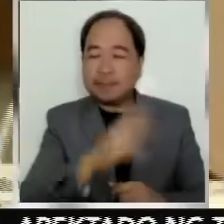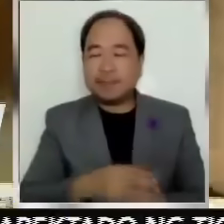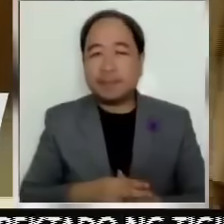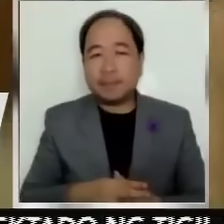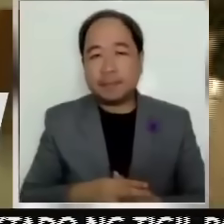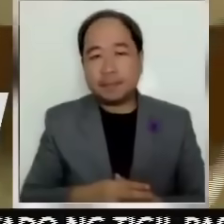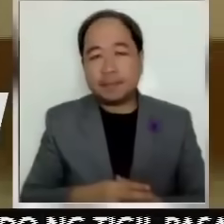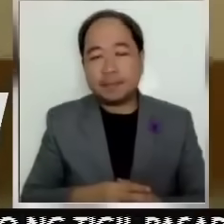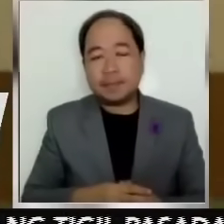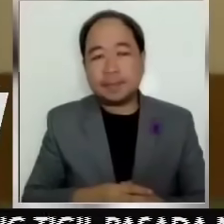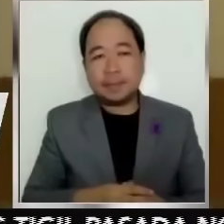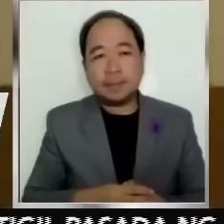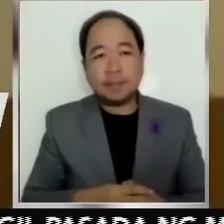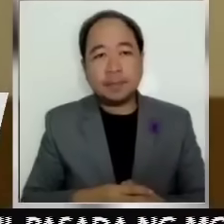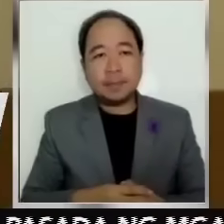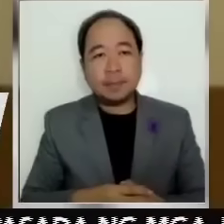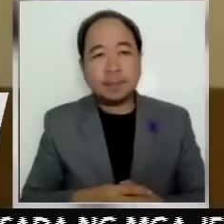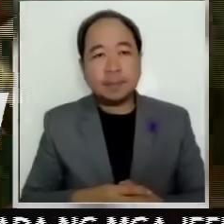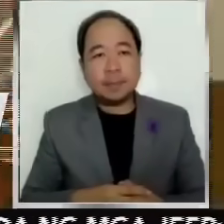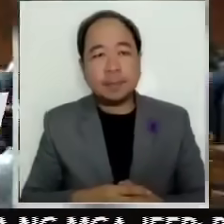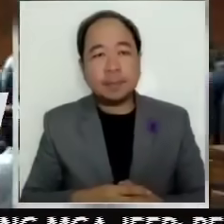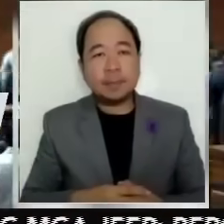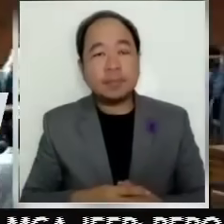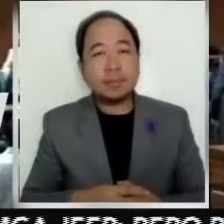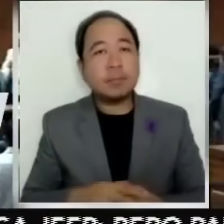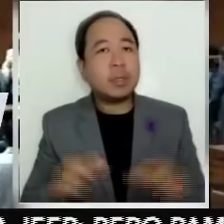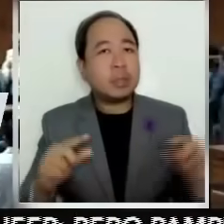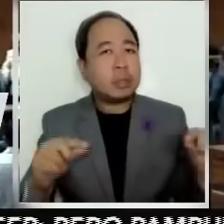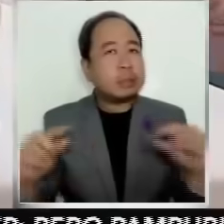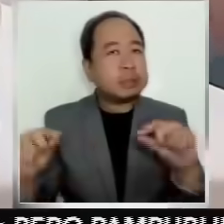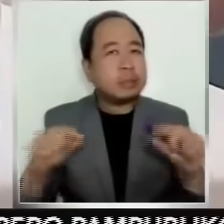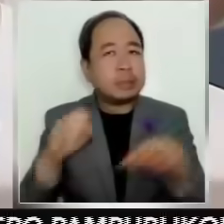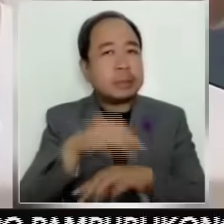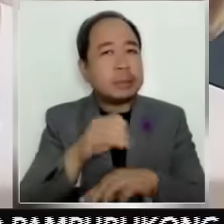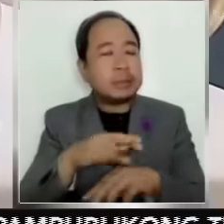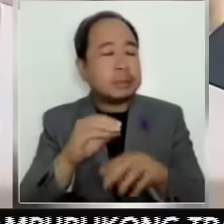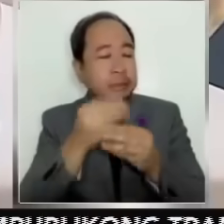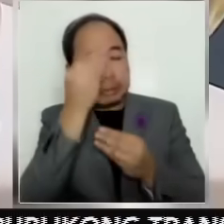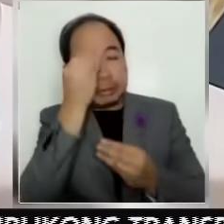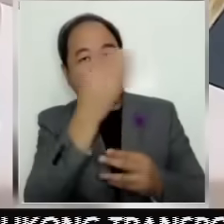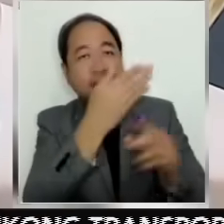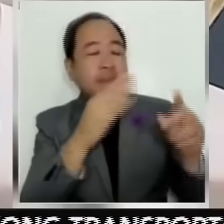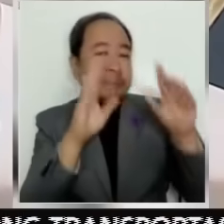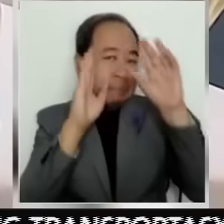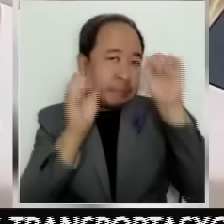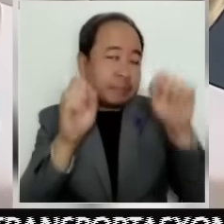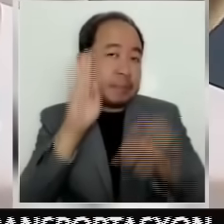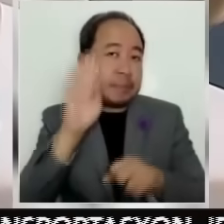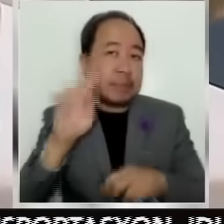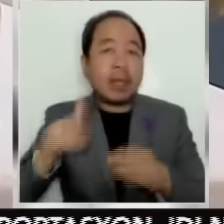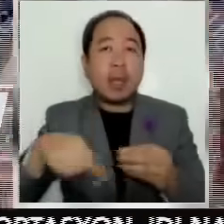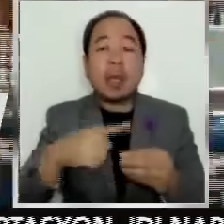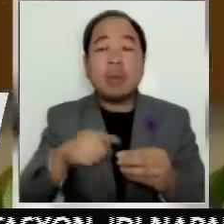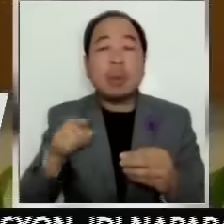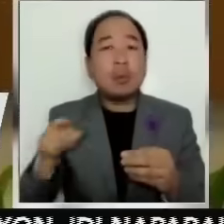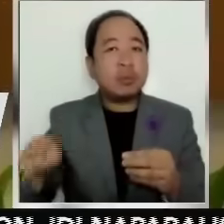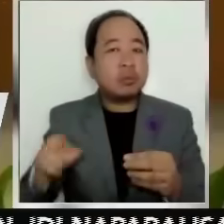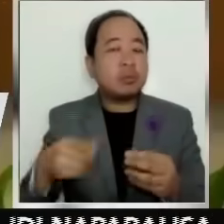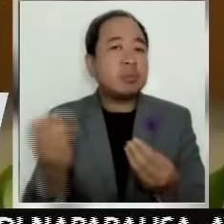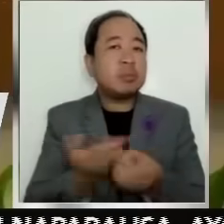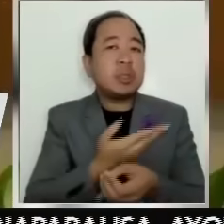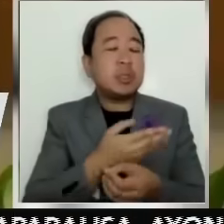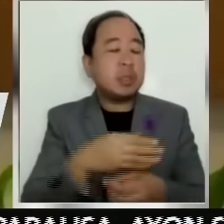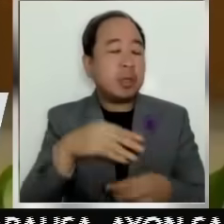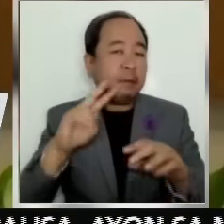Hanggang kay Pangulong Marcos, umabot na ang ugong ng impeachment sa Kamara laban umano kay Vice President Sara Duterte. Ngayon pa